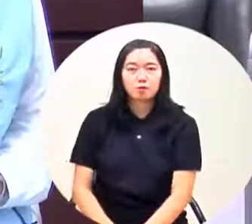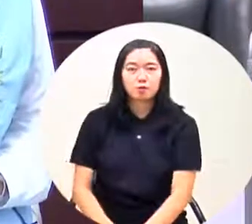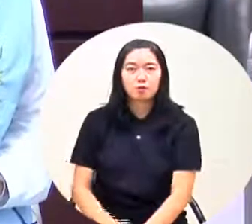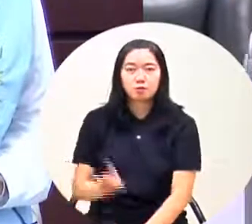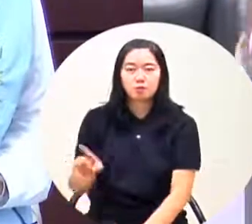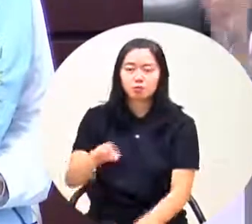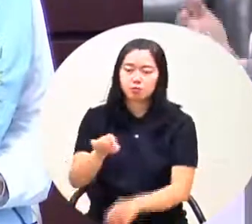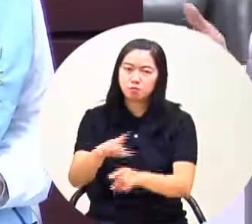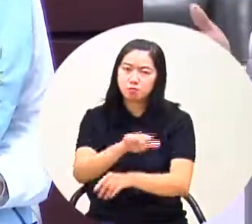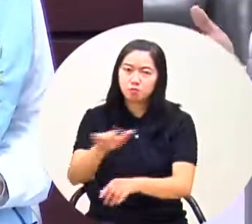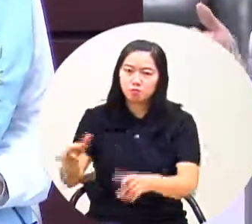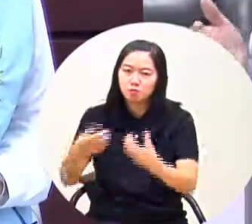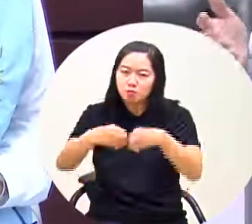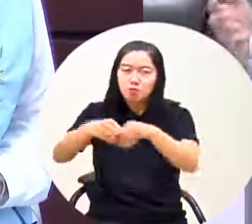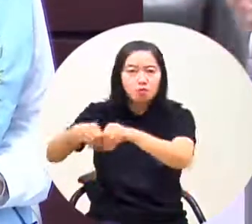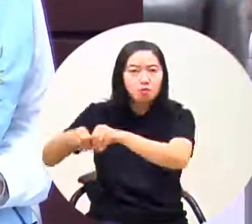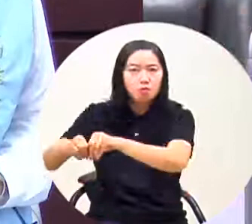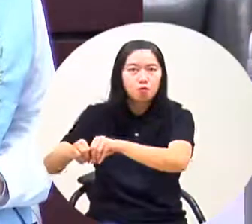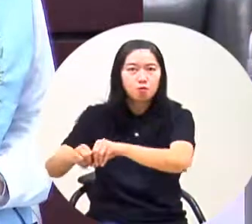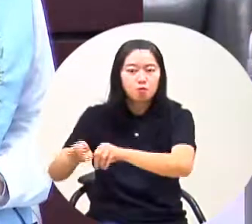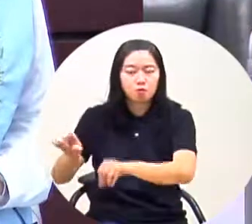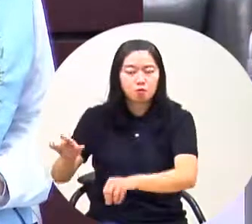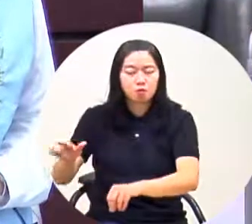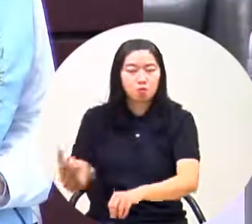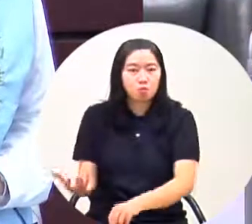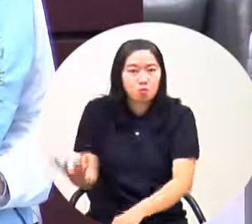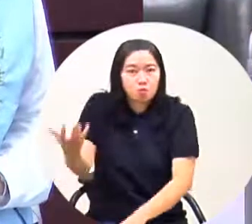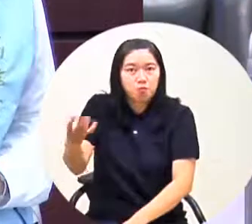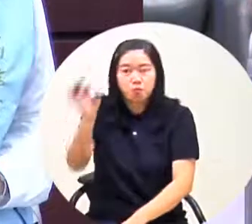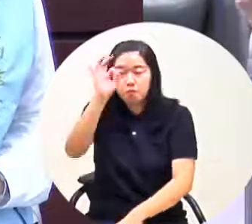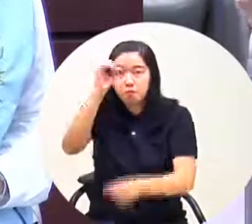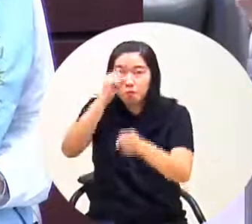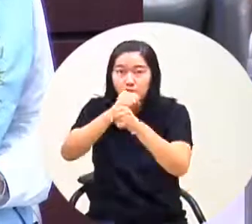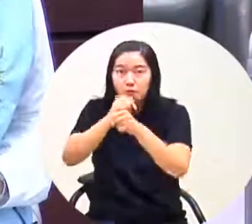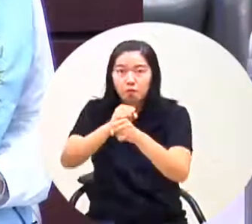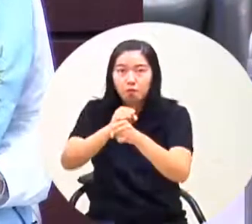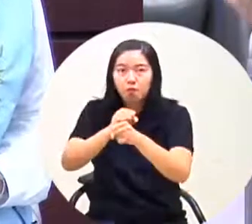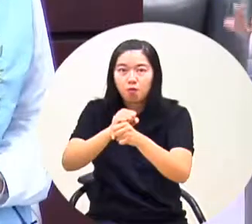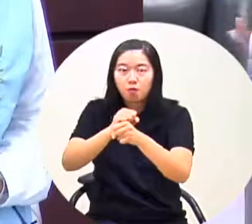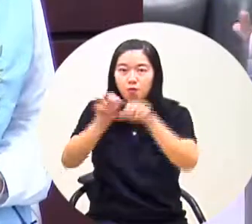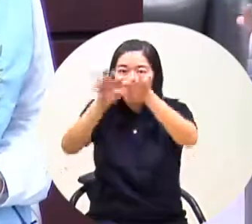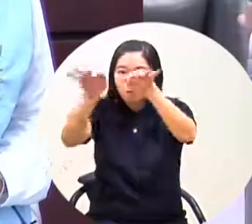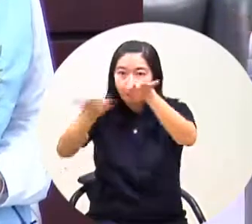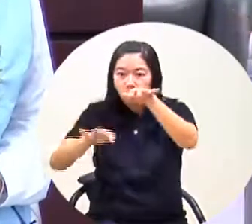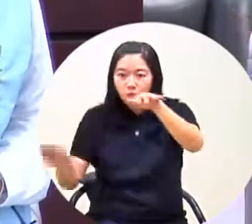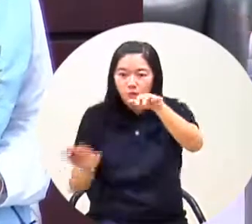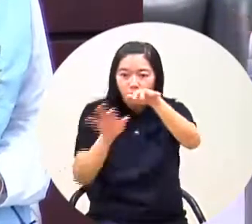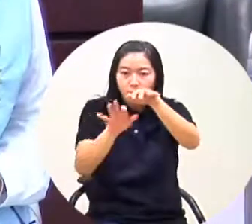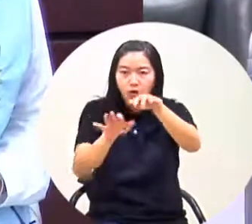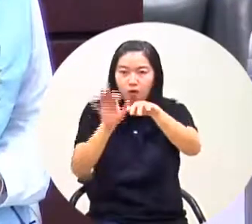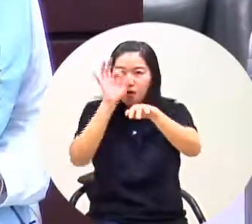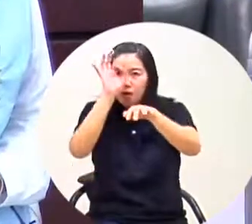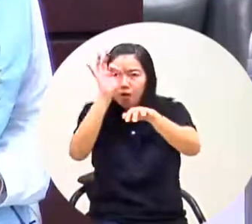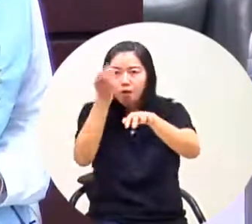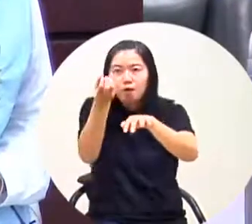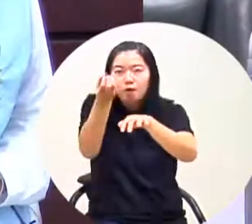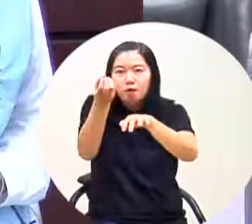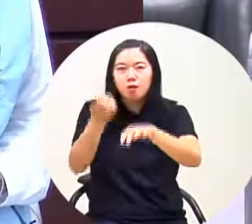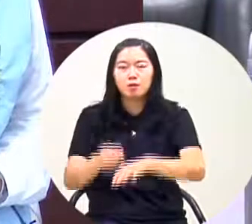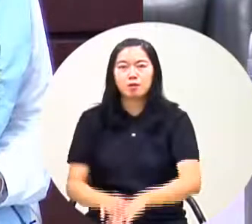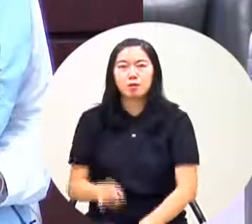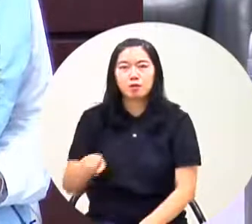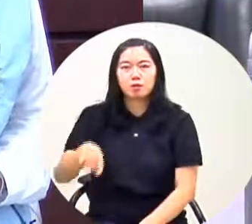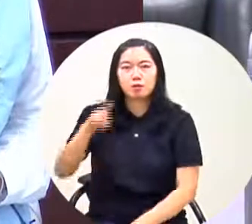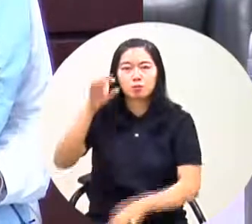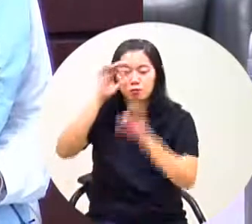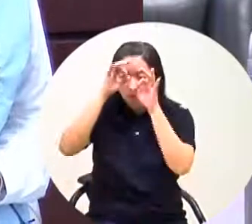的一些贴文就特别多人按赞，那反而找工作的一相关讯息弄不上人要看。那是不是爱探讨的？